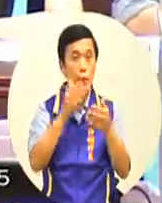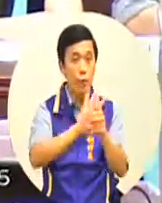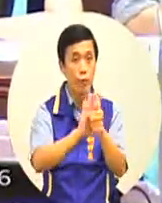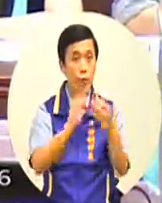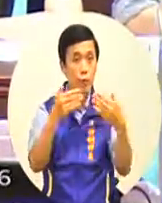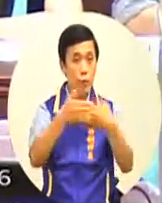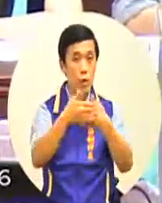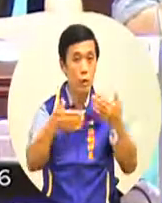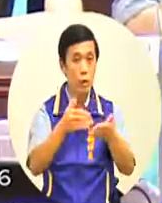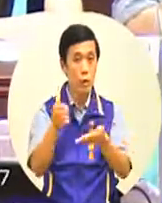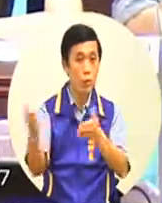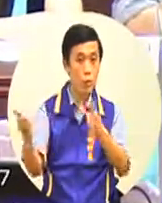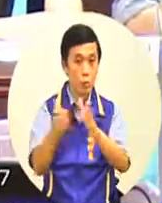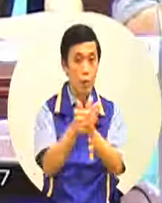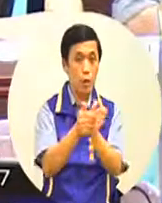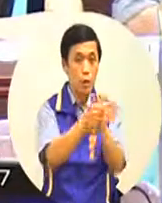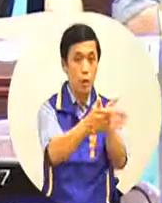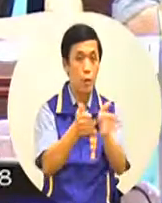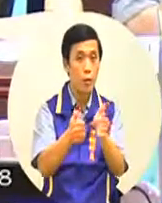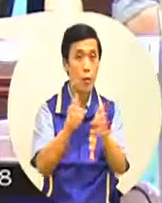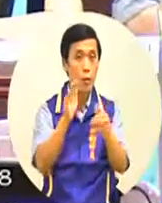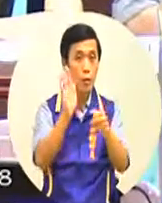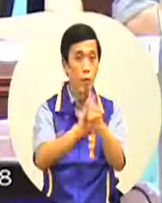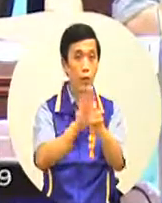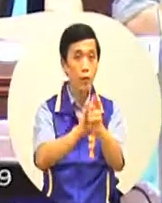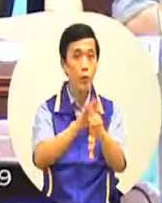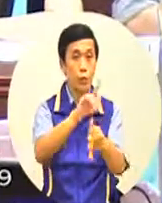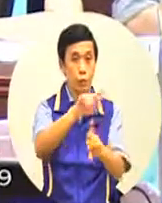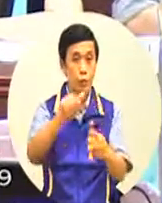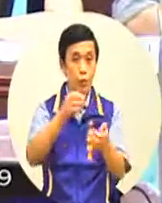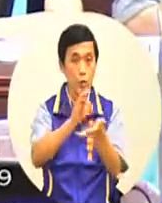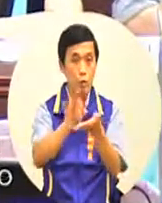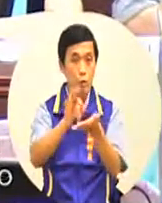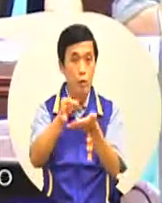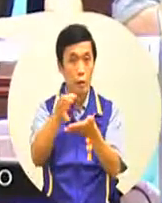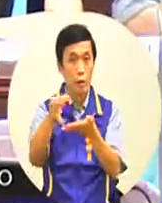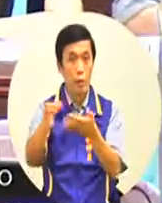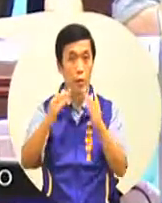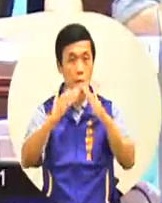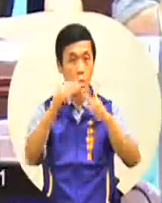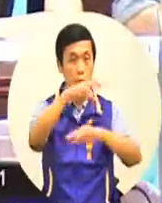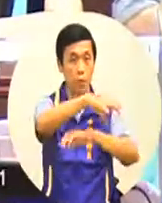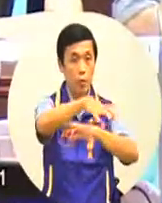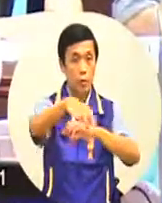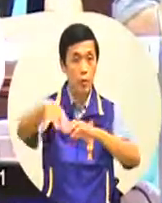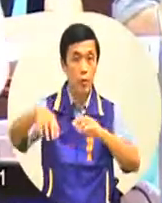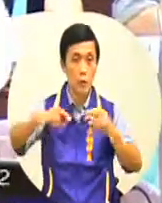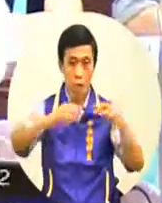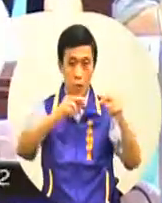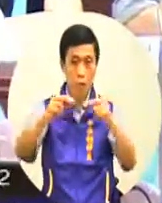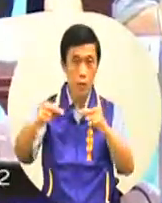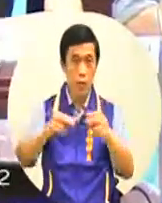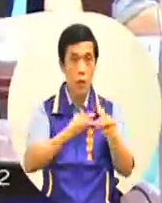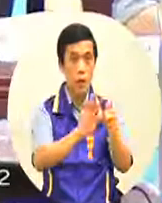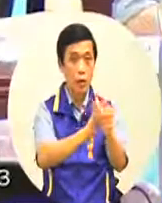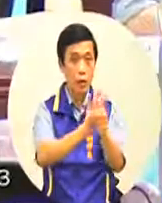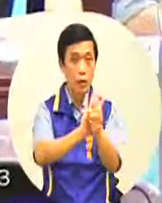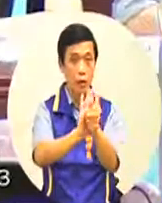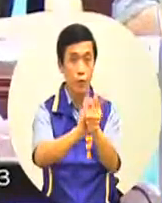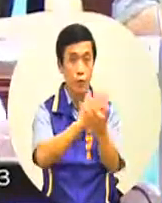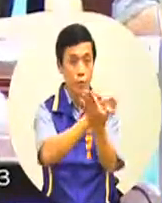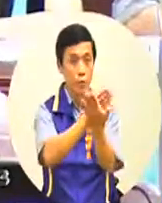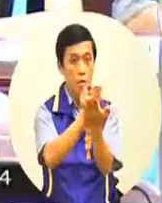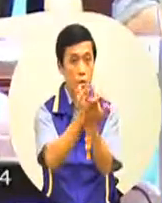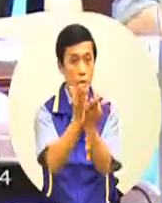通接送的服务、辅具采买，还有居家无障碍环境改善的服务。 谢谢。本